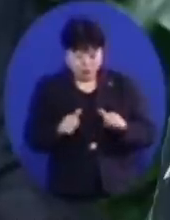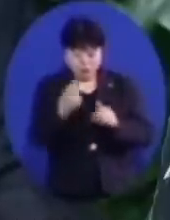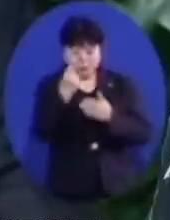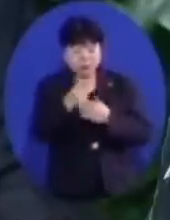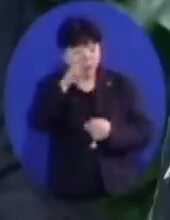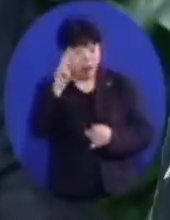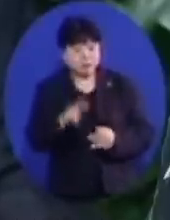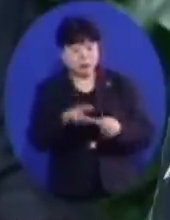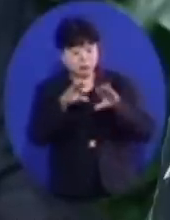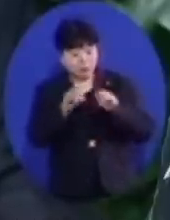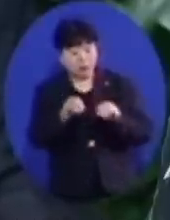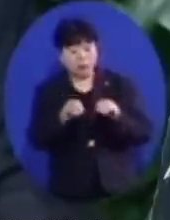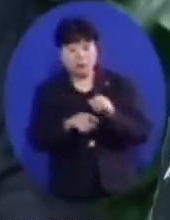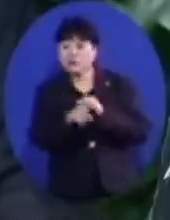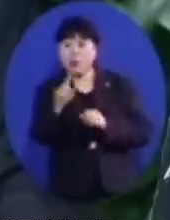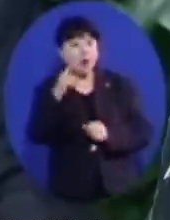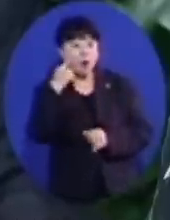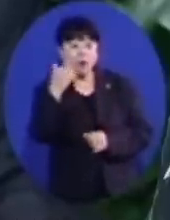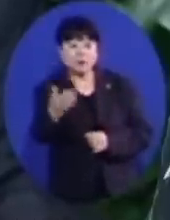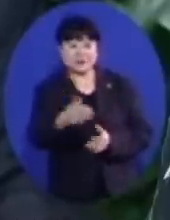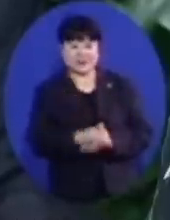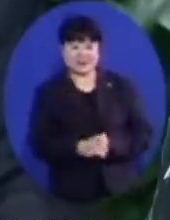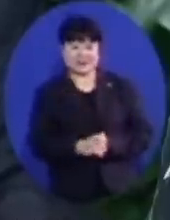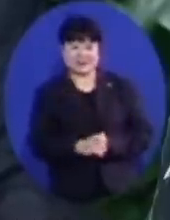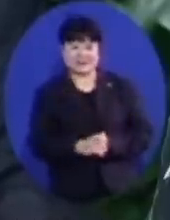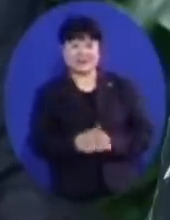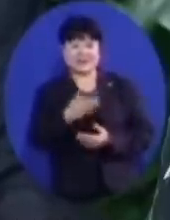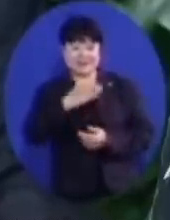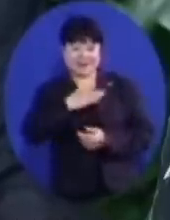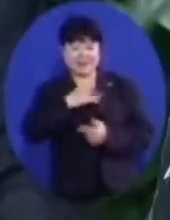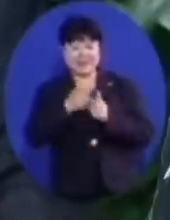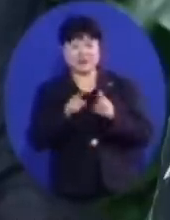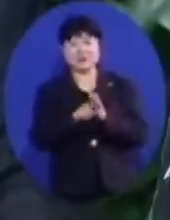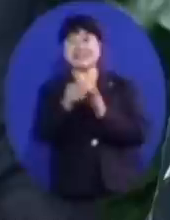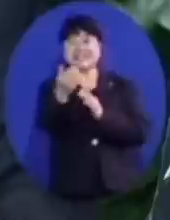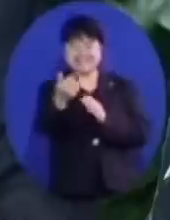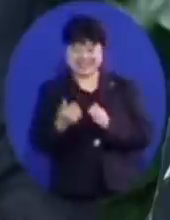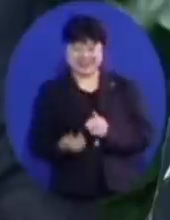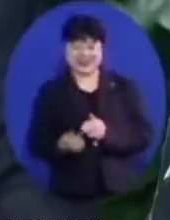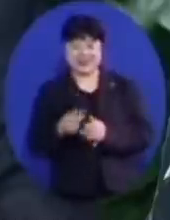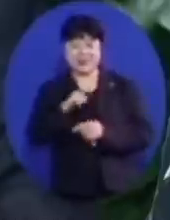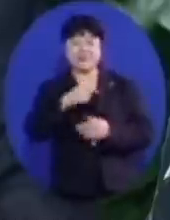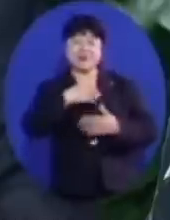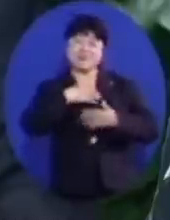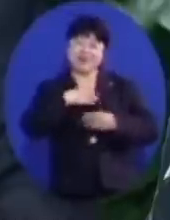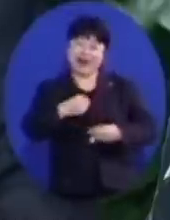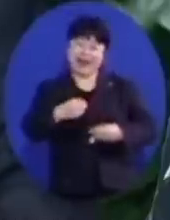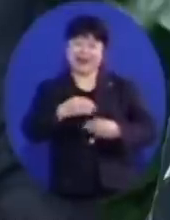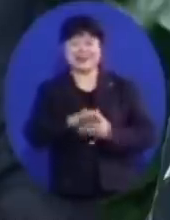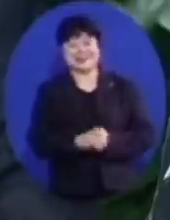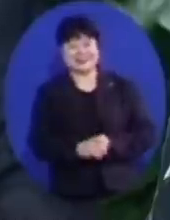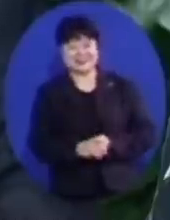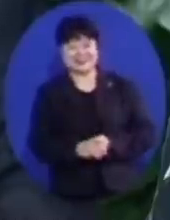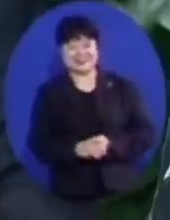왜 그런 말씀을 하십니까 내가요 예수 믿기 전에는 마음이 편했어요